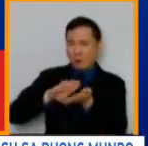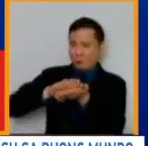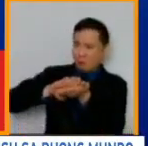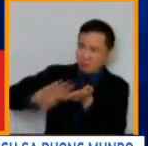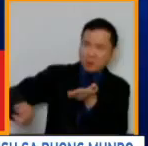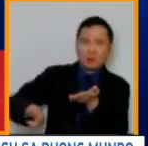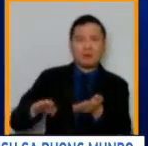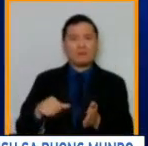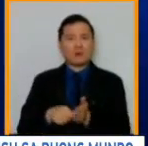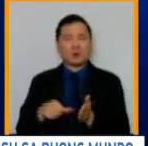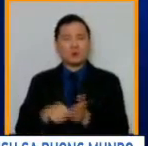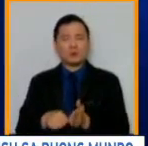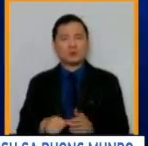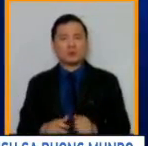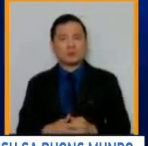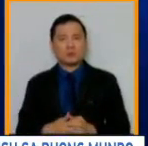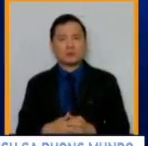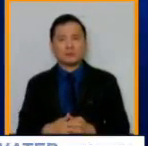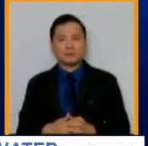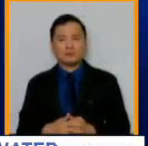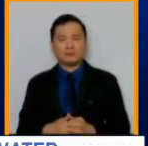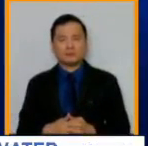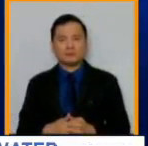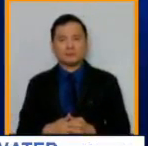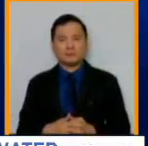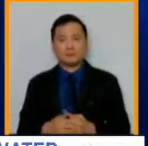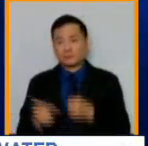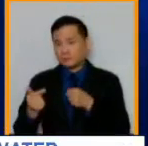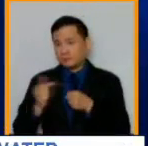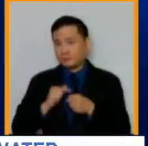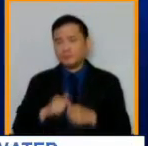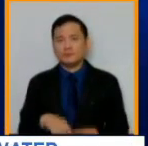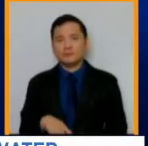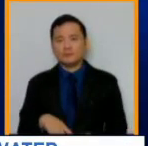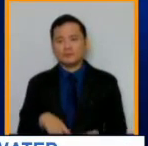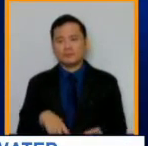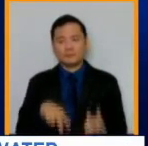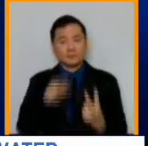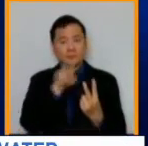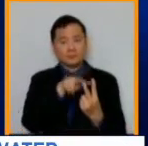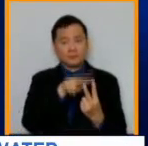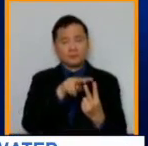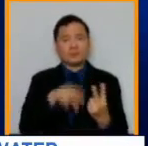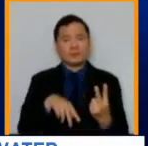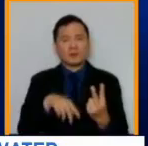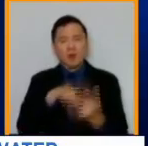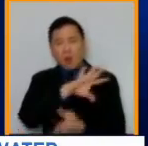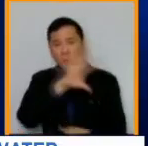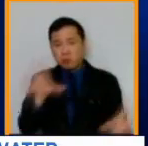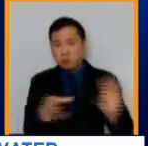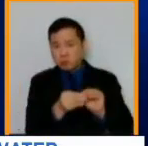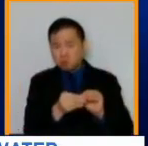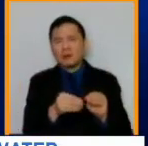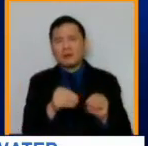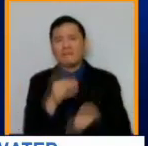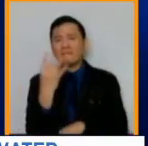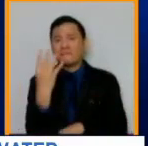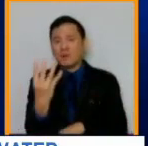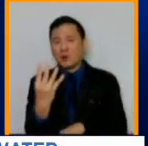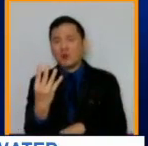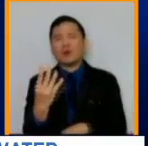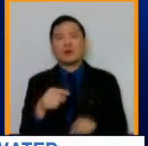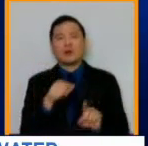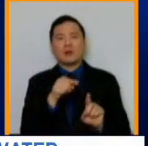defeated. Bukod kay Guanzon, dalawa pang commissioner ang magre-retire, kaya apat na commissioner na lang ang maiiwan sa COMELEC habang wala